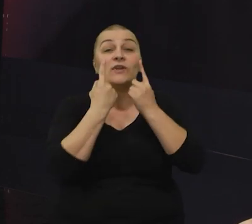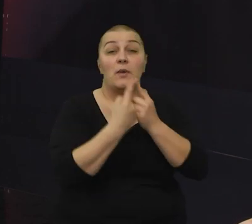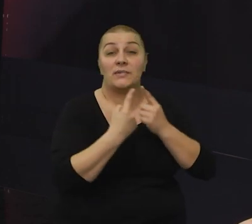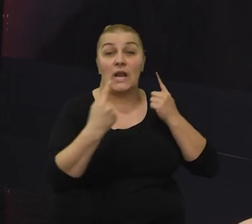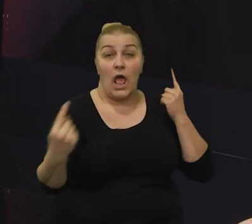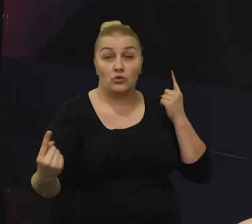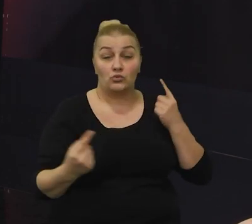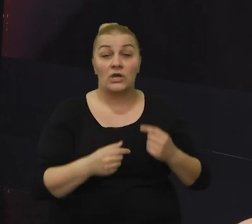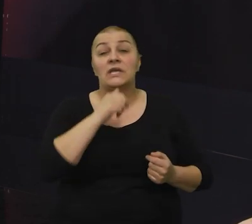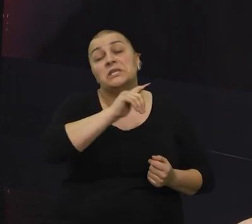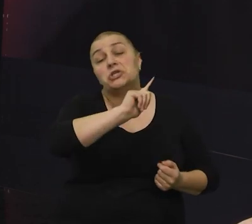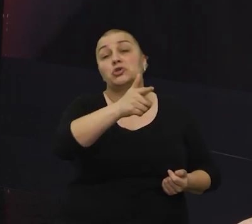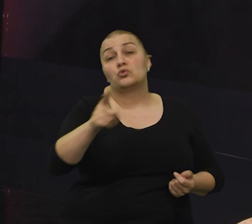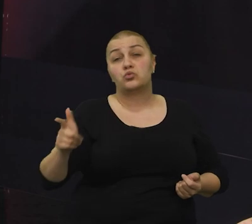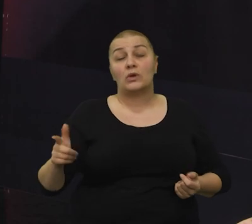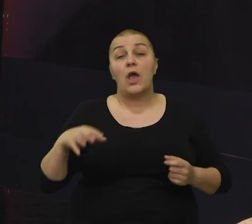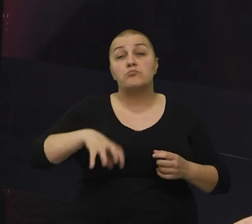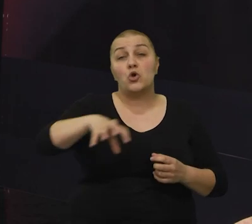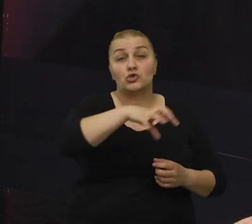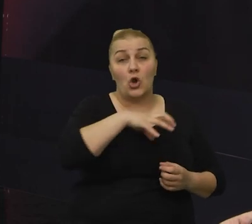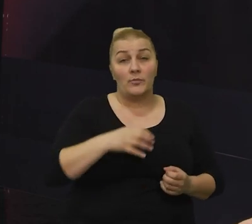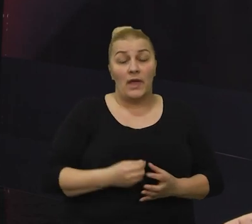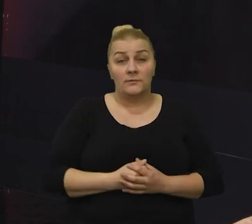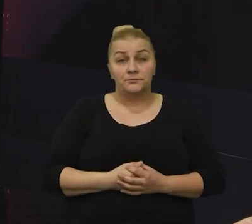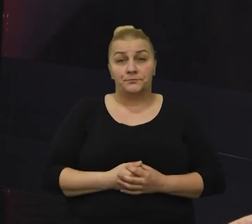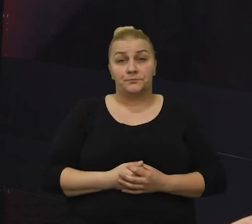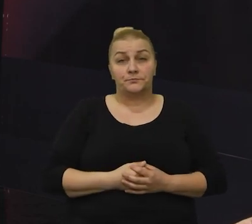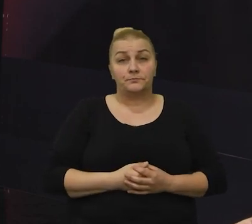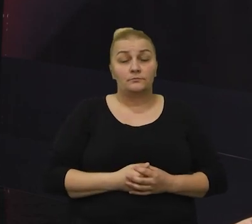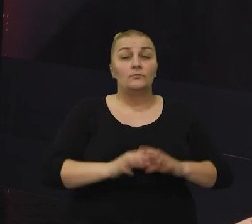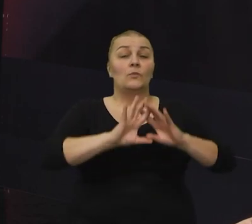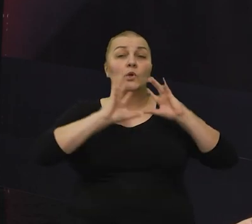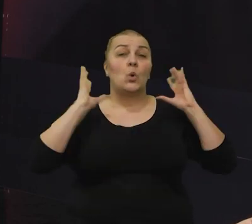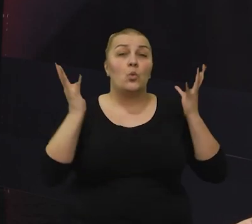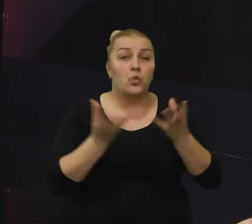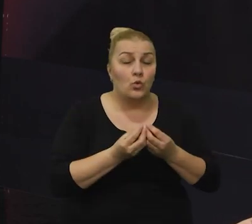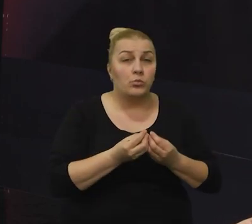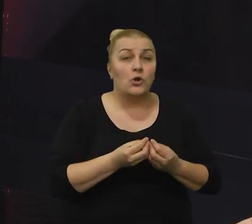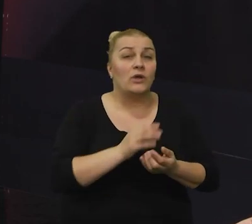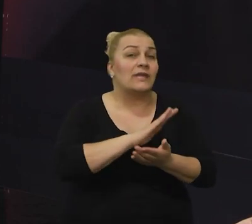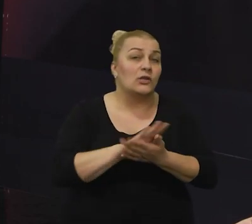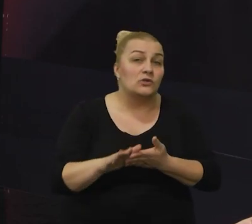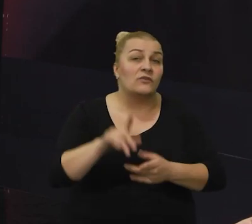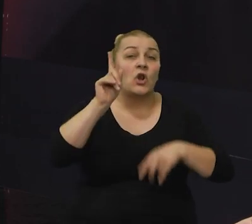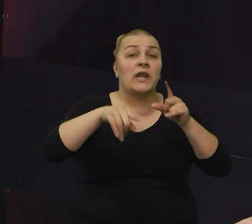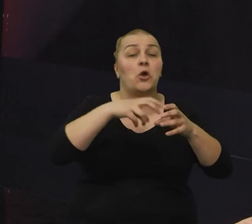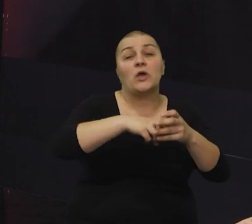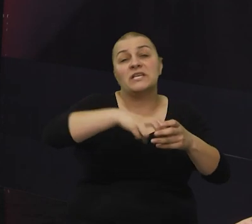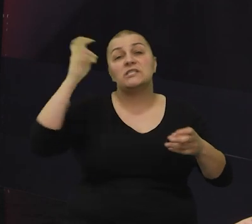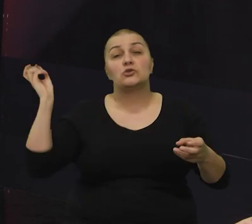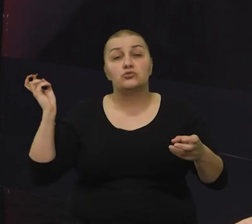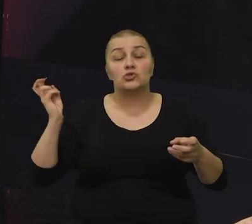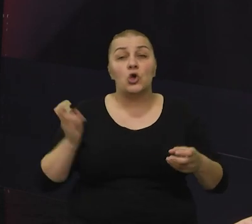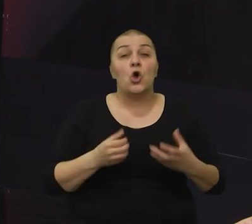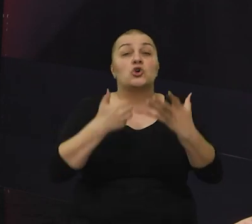vrijeme. I druge postrojbe. Znači, ukupno, jednostavno, neko je